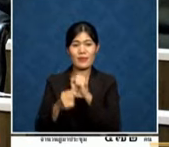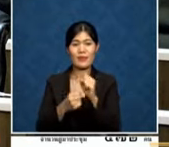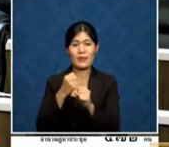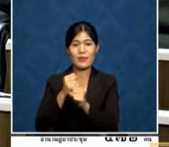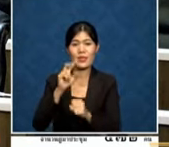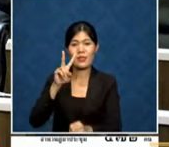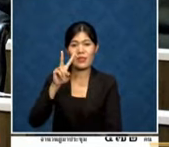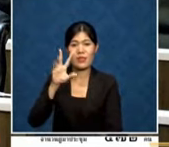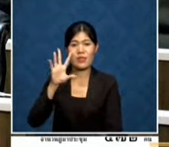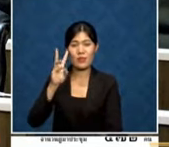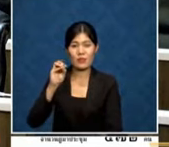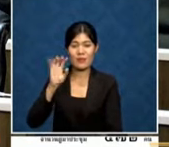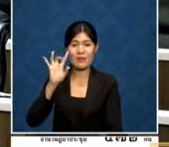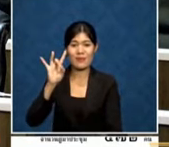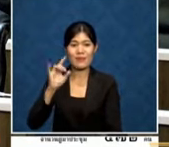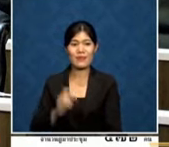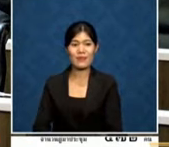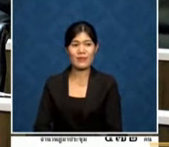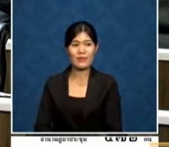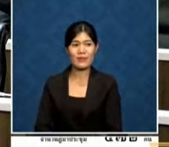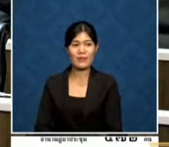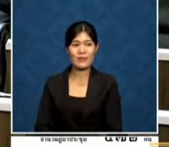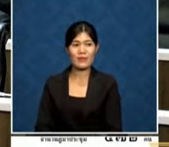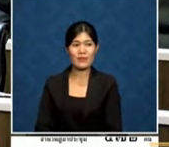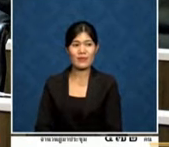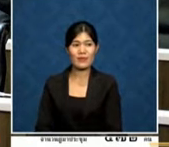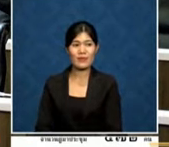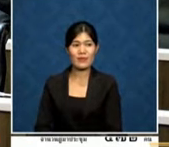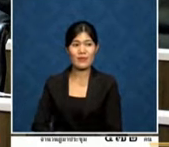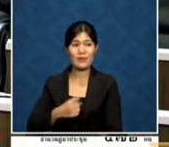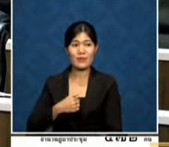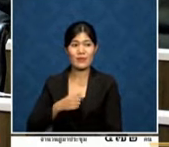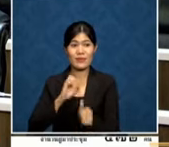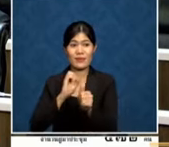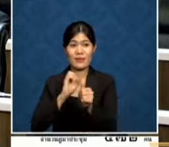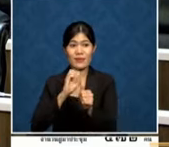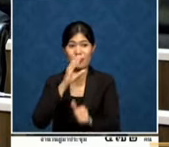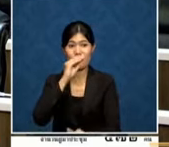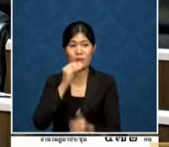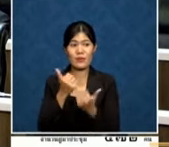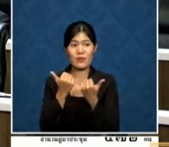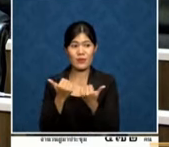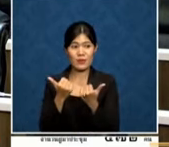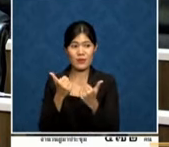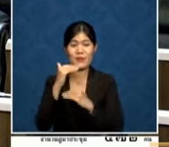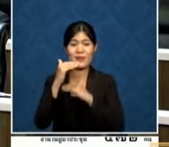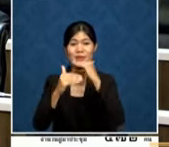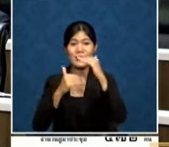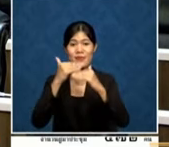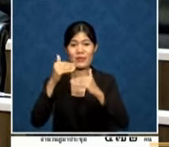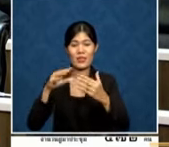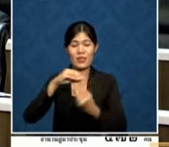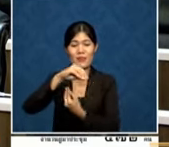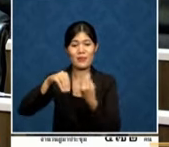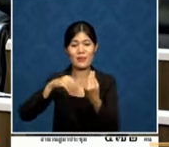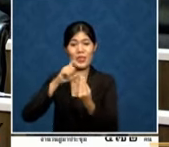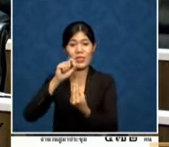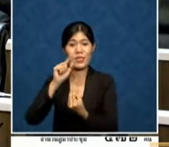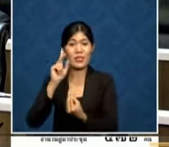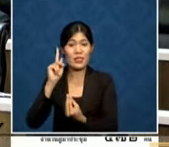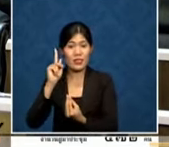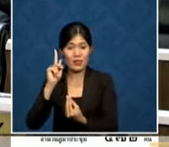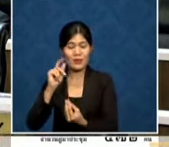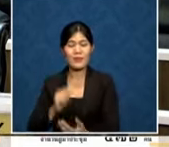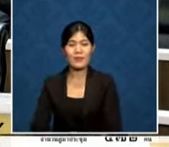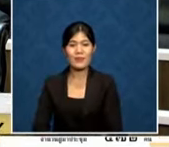2568ครับโดยประเด็นที่ผมจะนำมาพูดในวันนี้ครับคือเรื่องของการเติบโตทางเศรษฐกิจสีเขียวครับหรือ Green